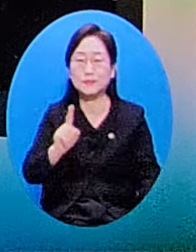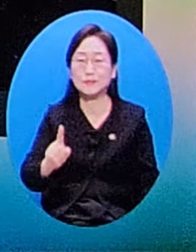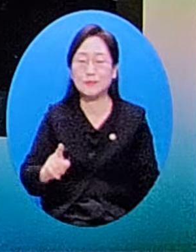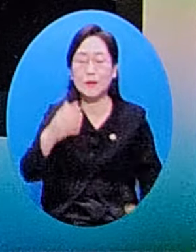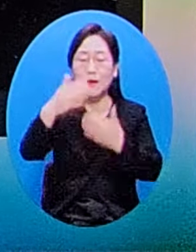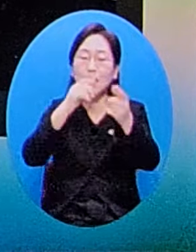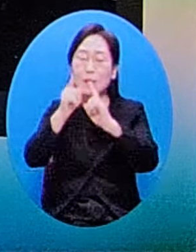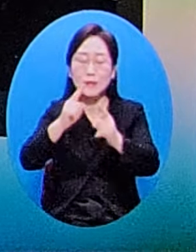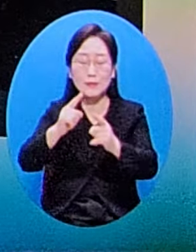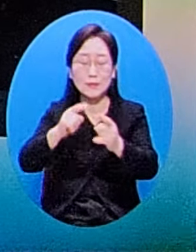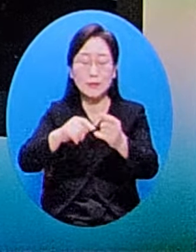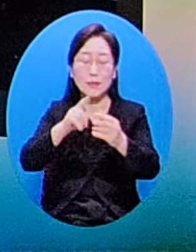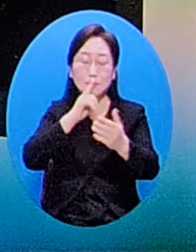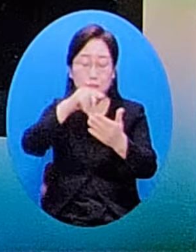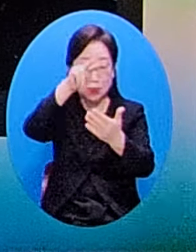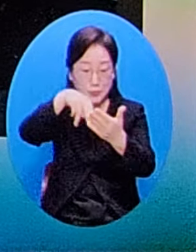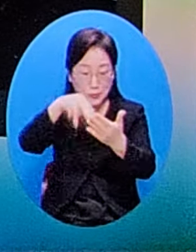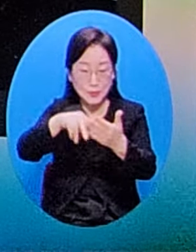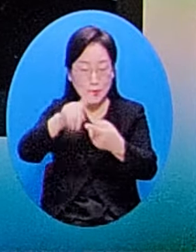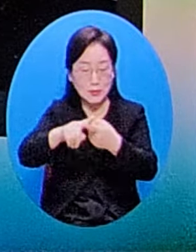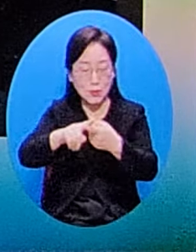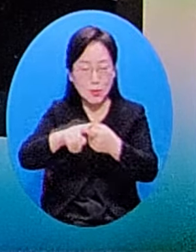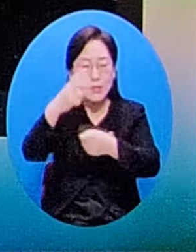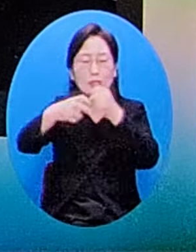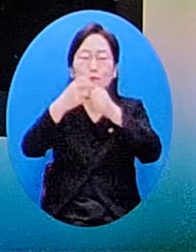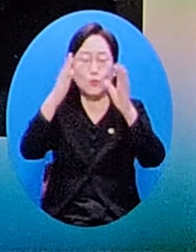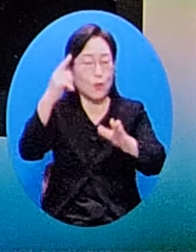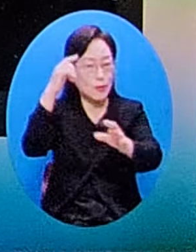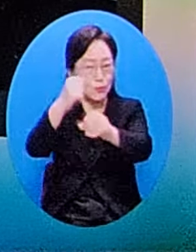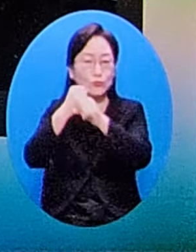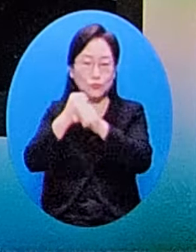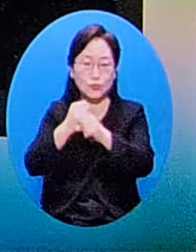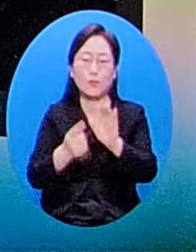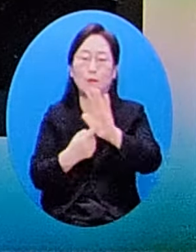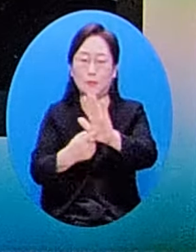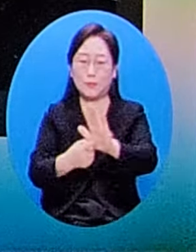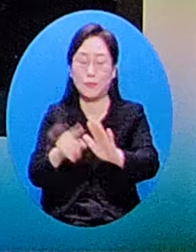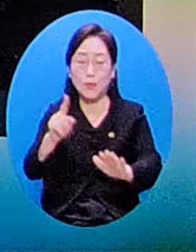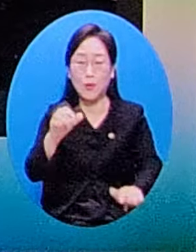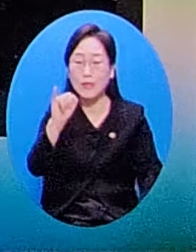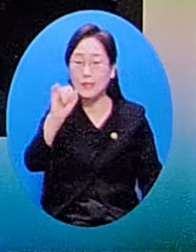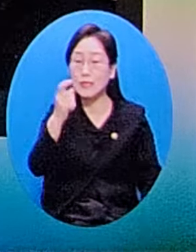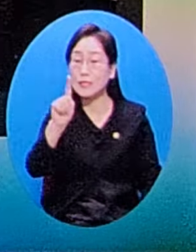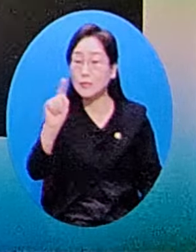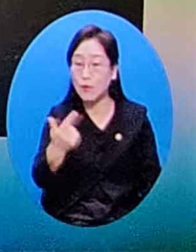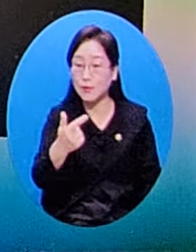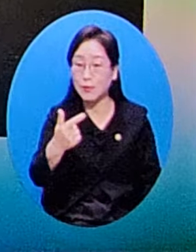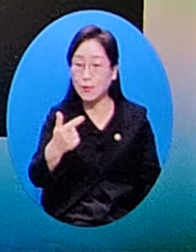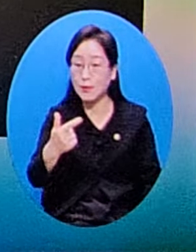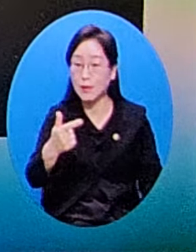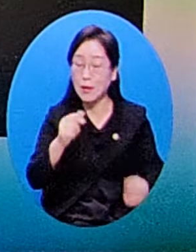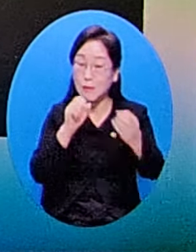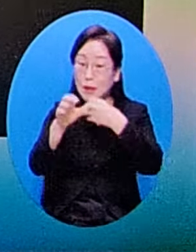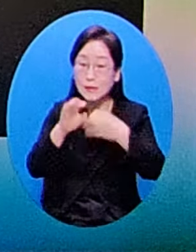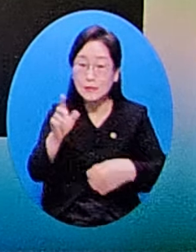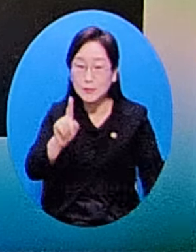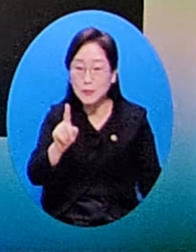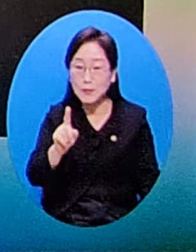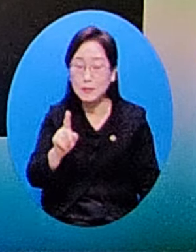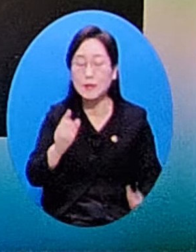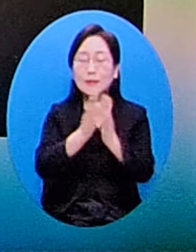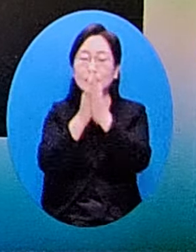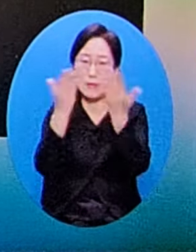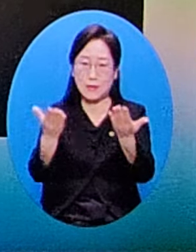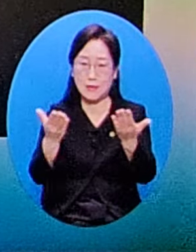묵상의 유익함을 20년 동안 연구했습니다. 그래서 이분께서 이완 반응이라고 하는 책을 냈습니다.